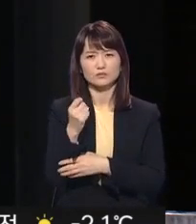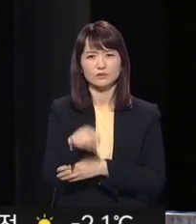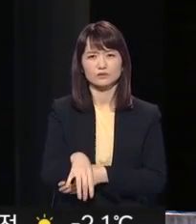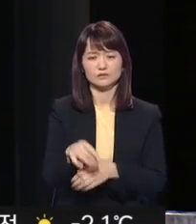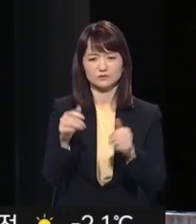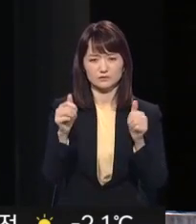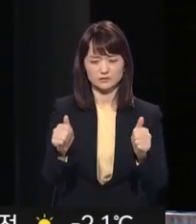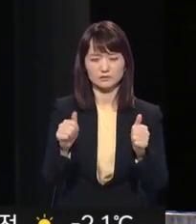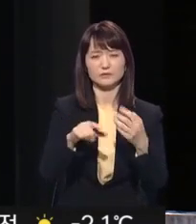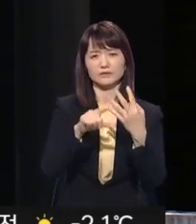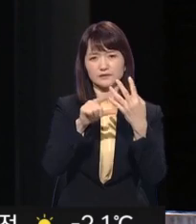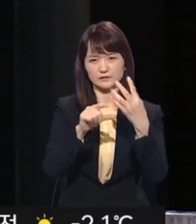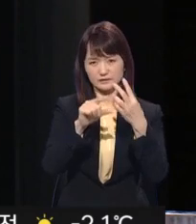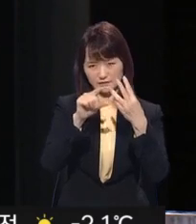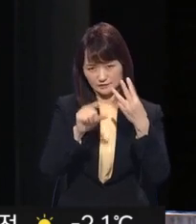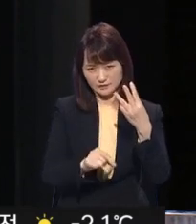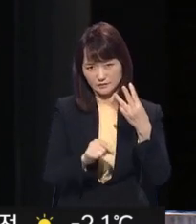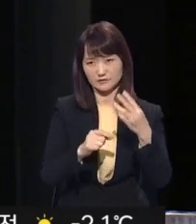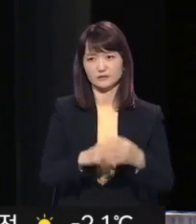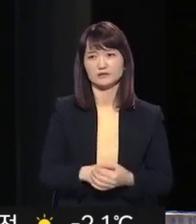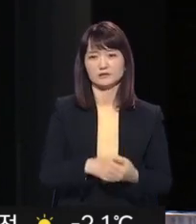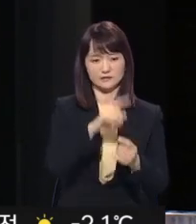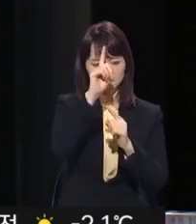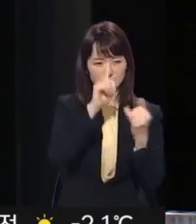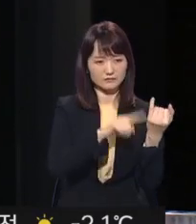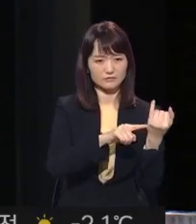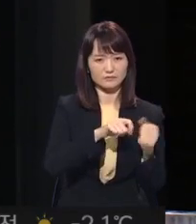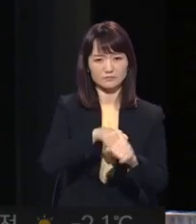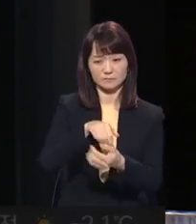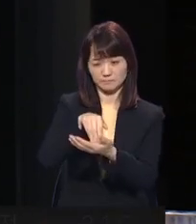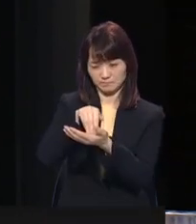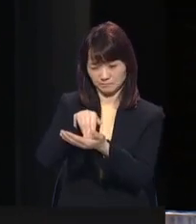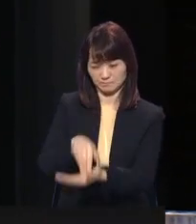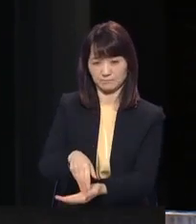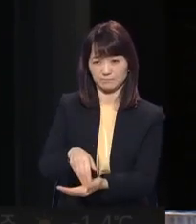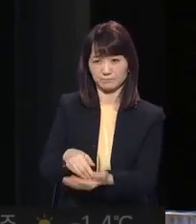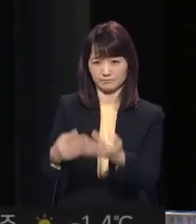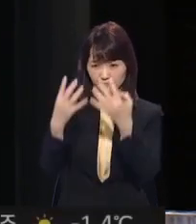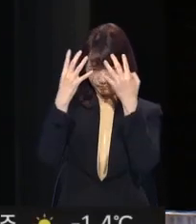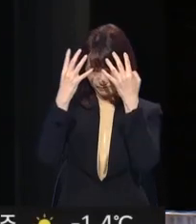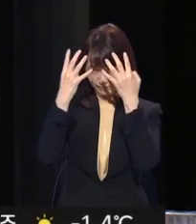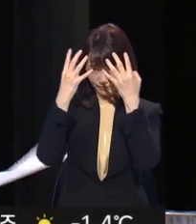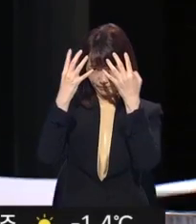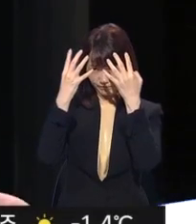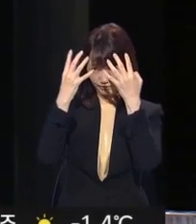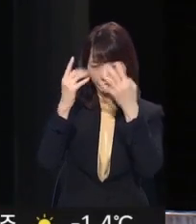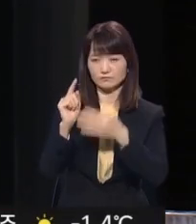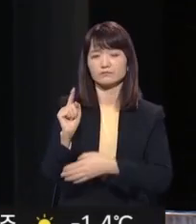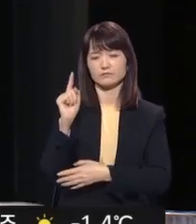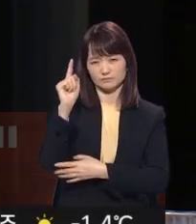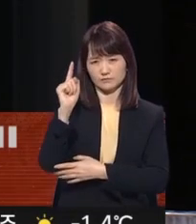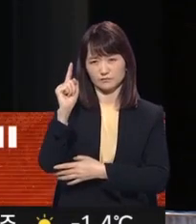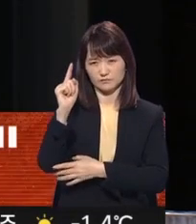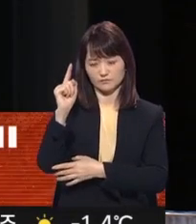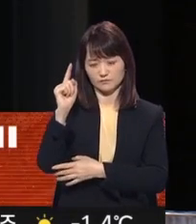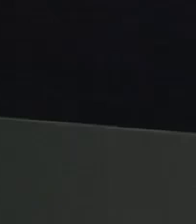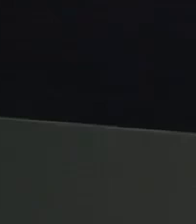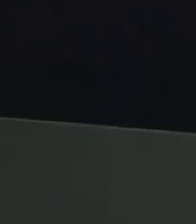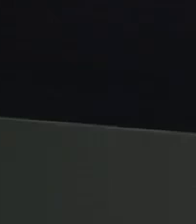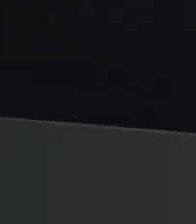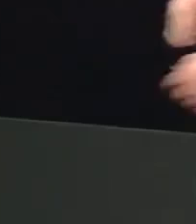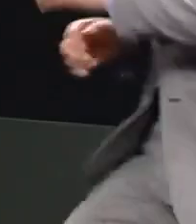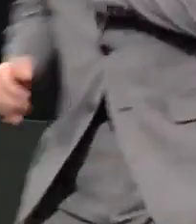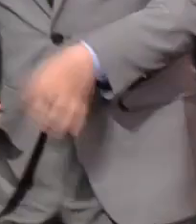같아요이 수준 원장은 처벌이 좀 세게 들어가서 형이 좀 세게 이렇게 나왔으면 좋겠다는